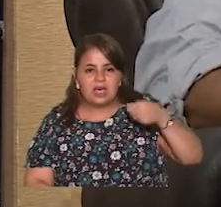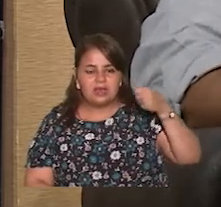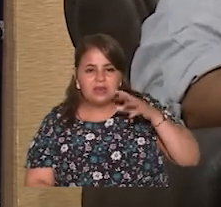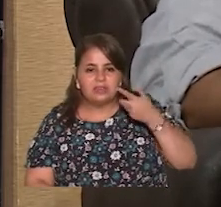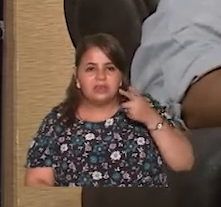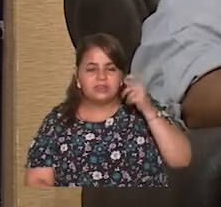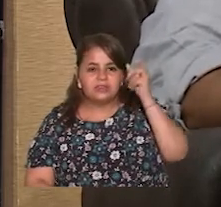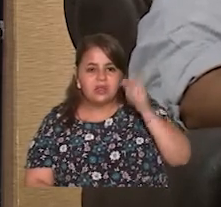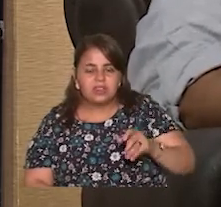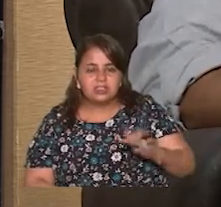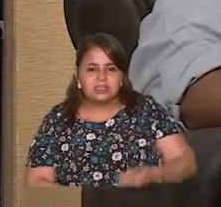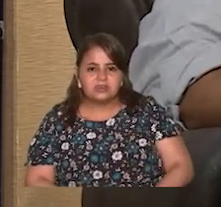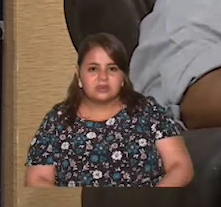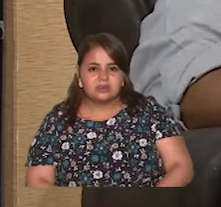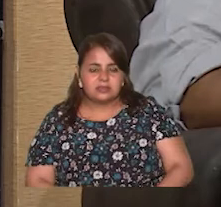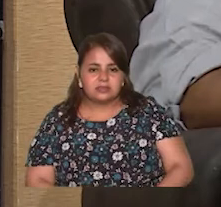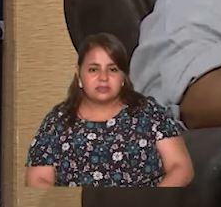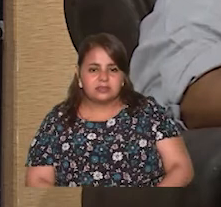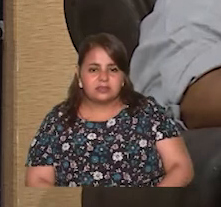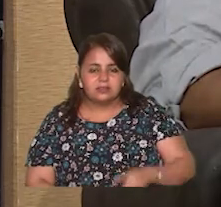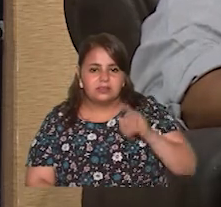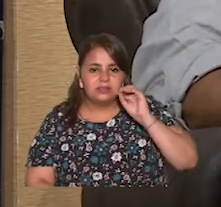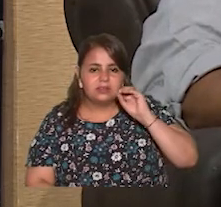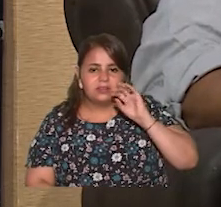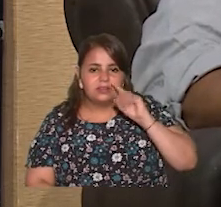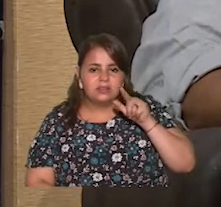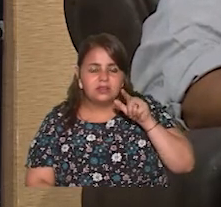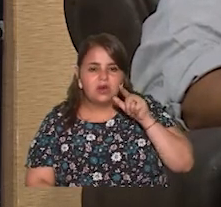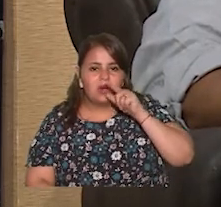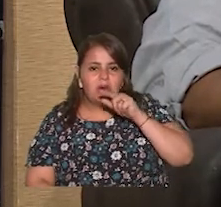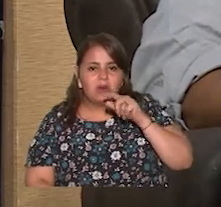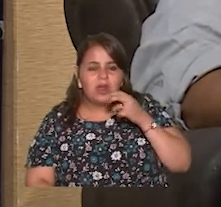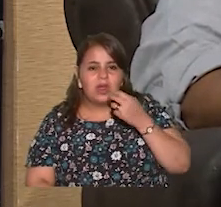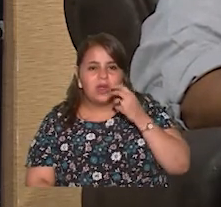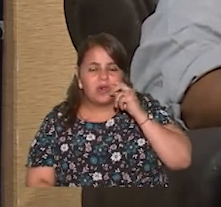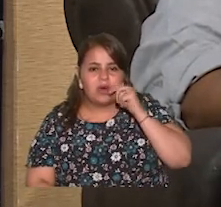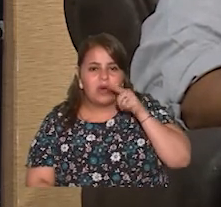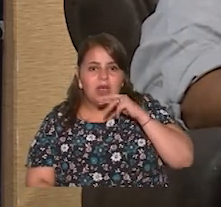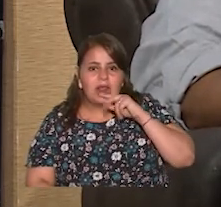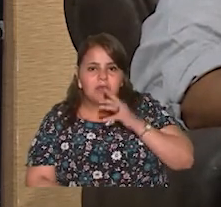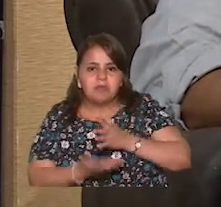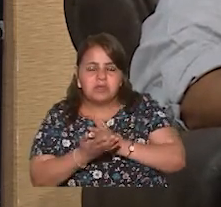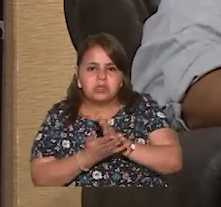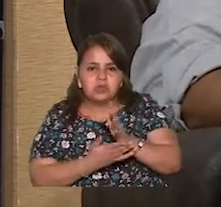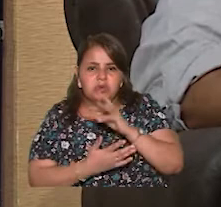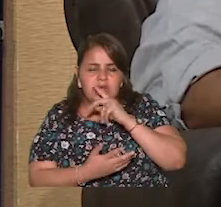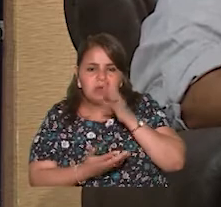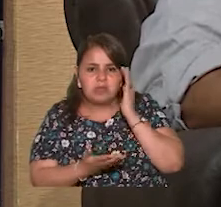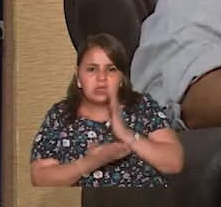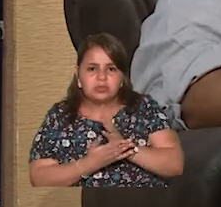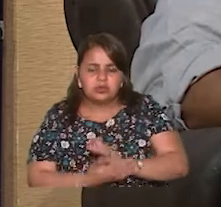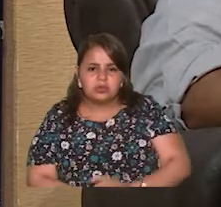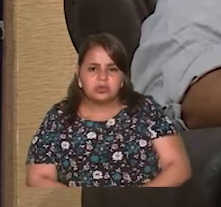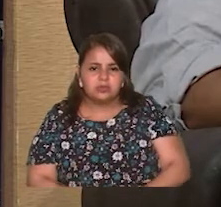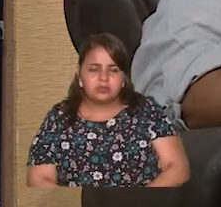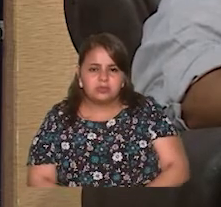عجبتك في الشخص ده؟ فقالت لي العبارة دي، قالت لي إن هو دايما بيدور على الحق. يعني إيه؟ قالت